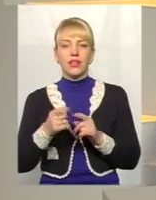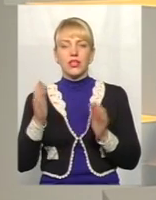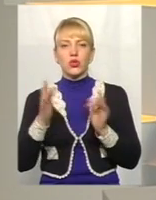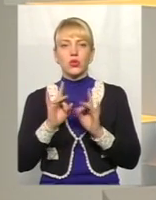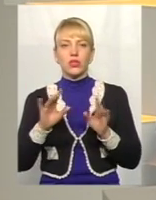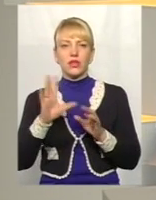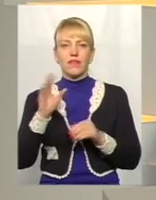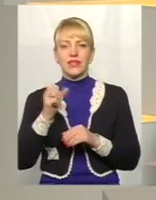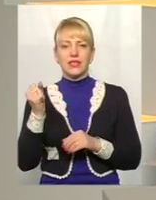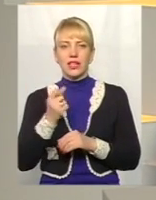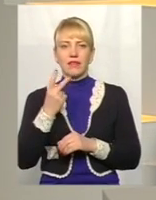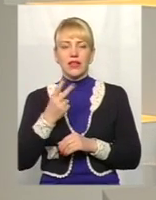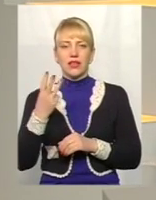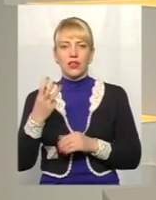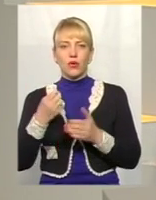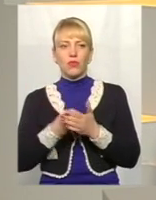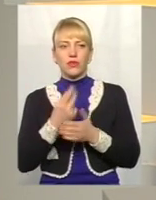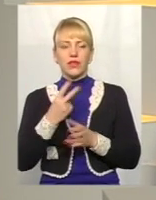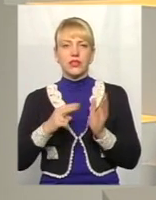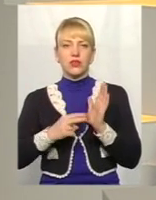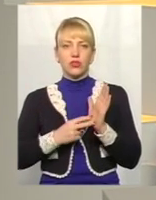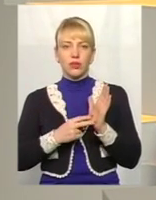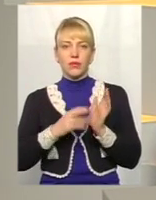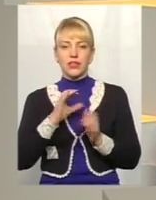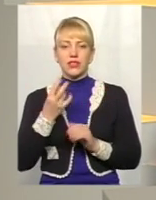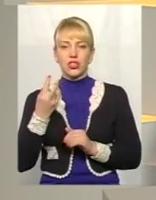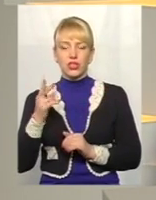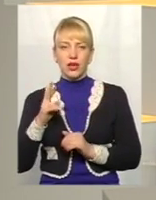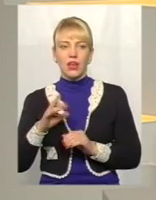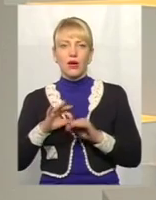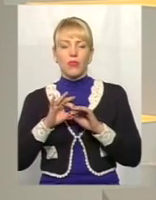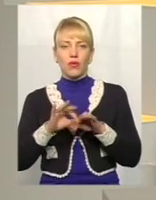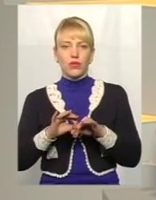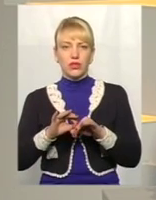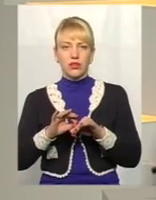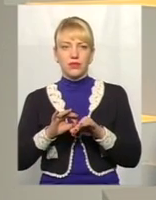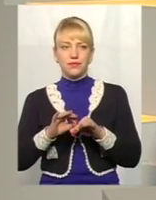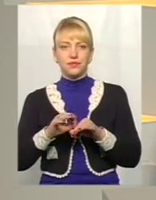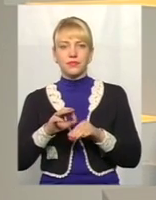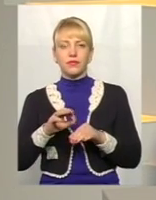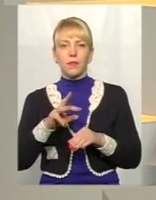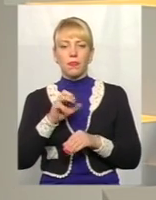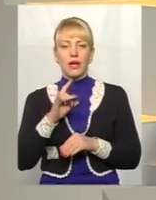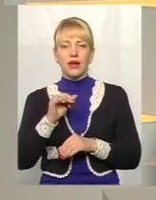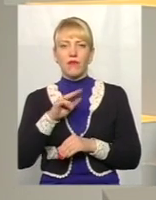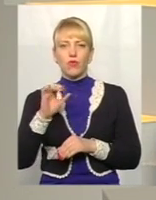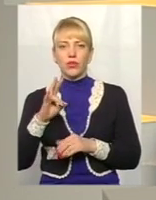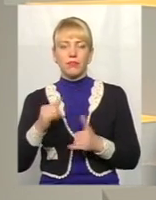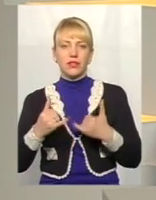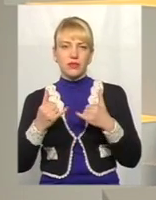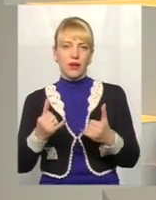тиждень з 23 по 27 січня проходив марафон, присвячений